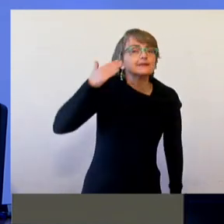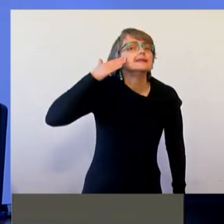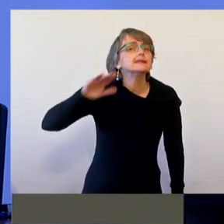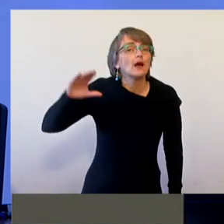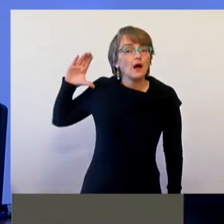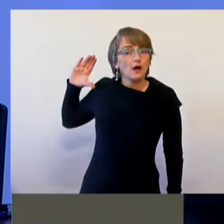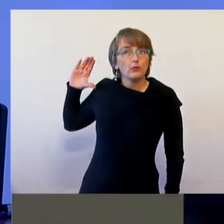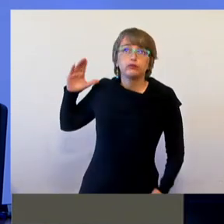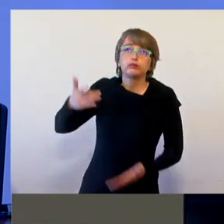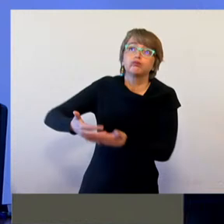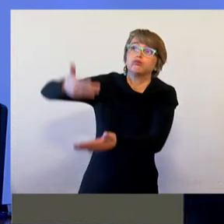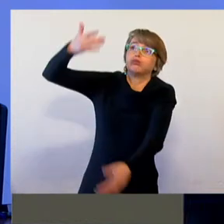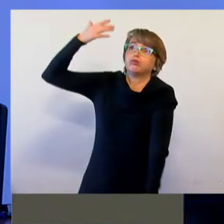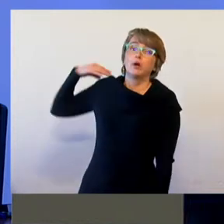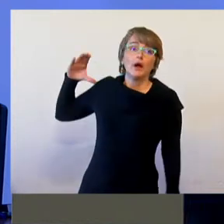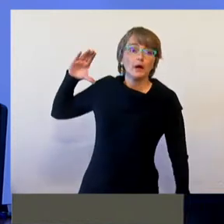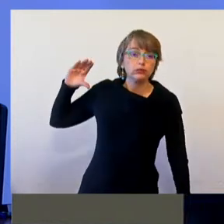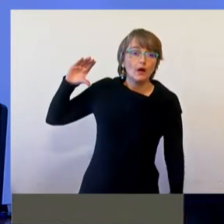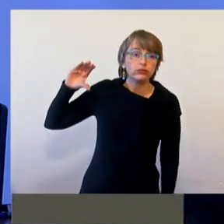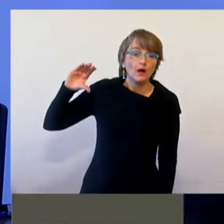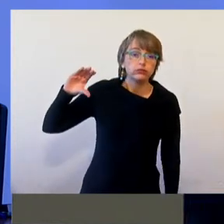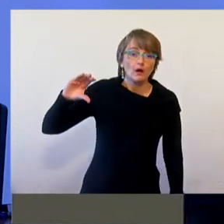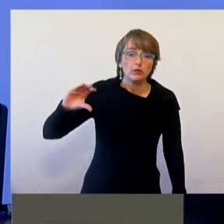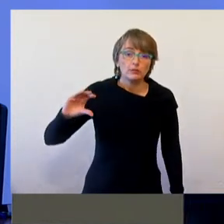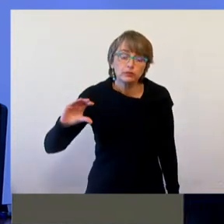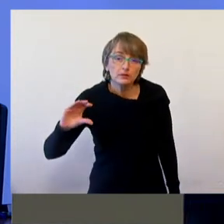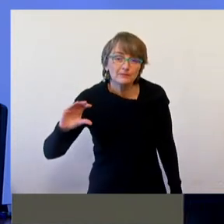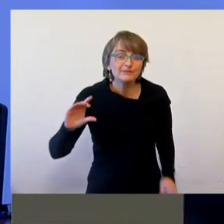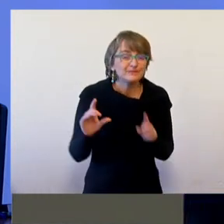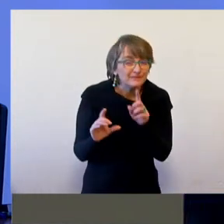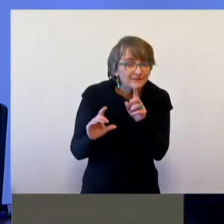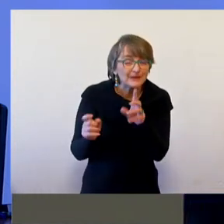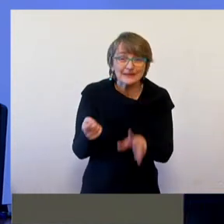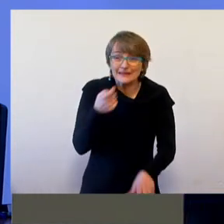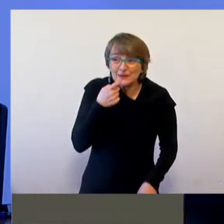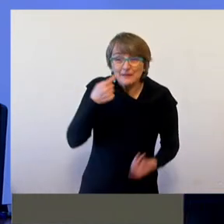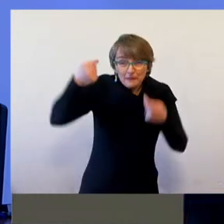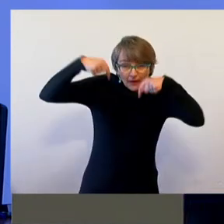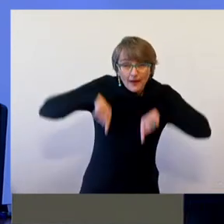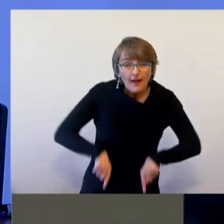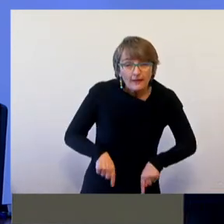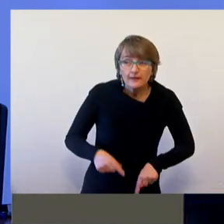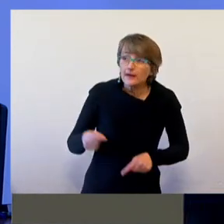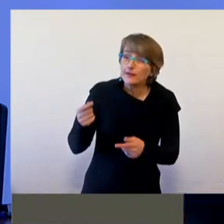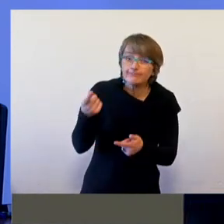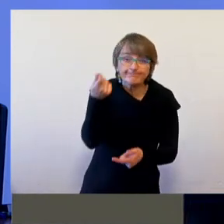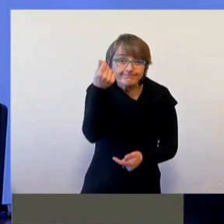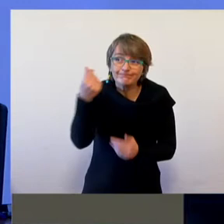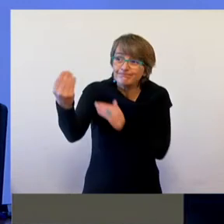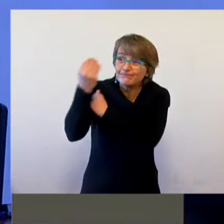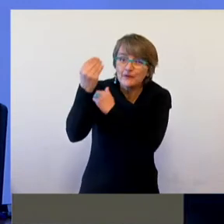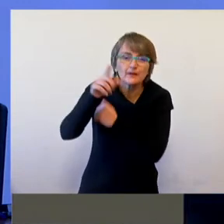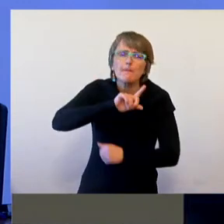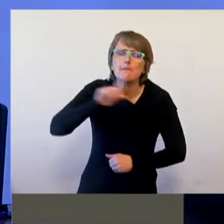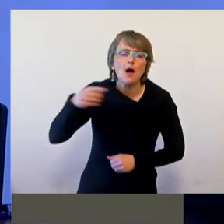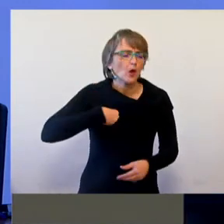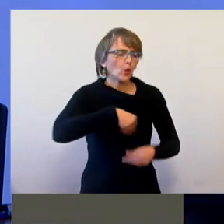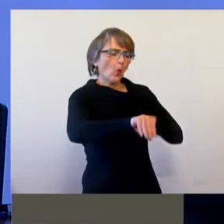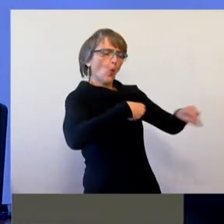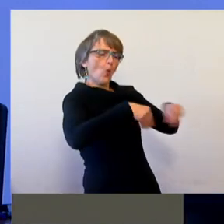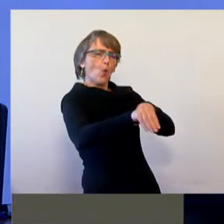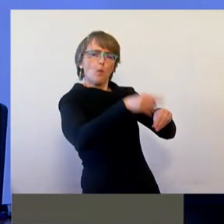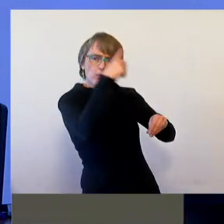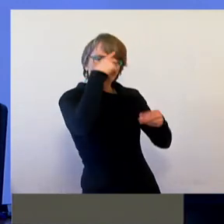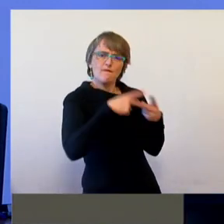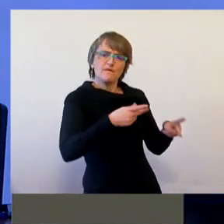diminution depuis très longtemps. C'est-à-dire qu'il y a des ressources d'État qui ne sont pas un don aux communes, qui